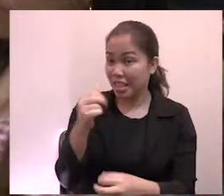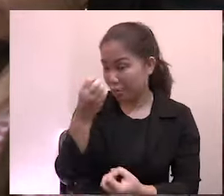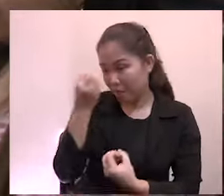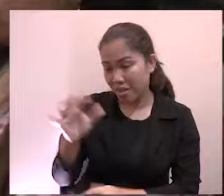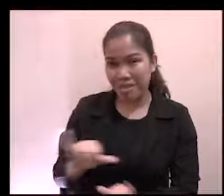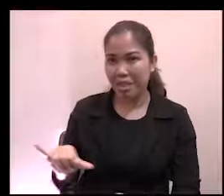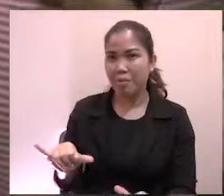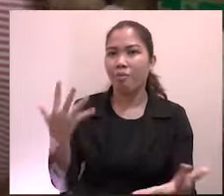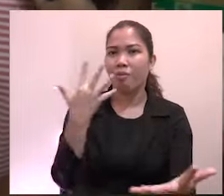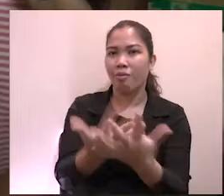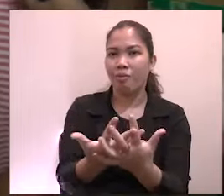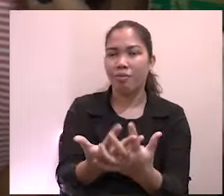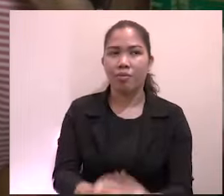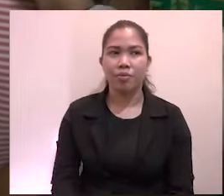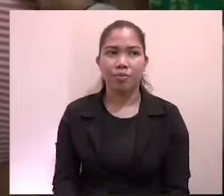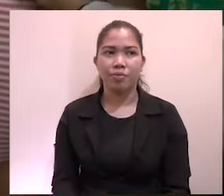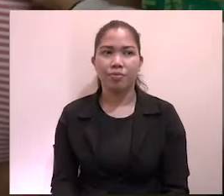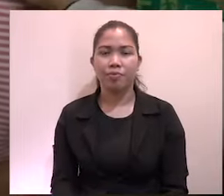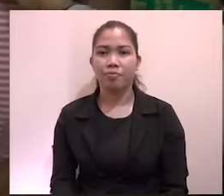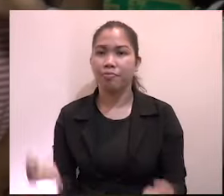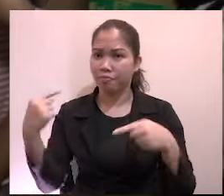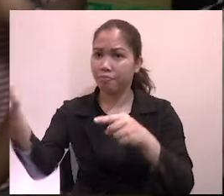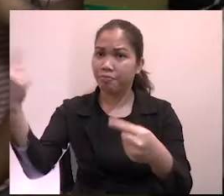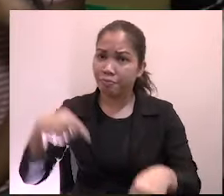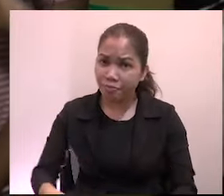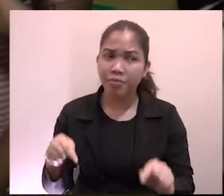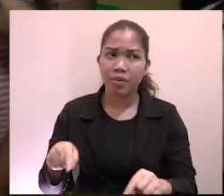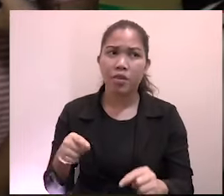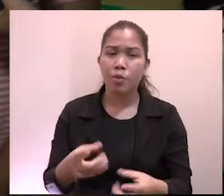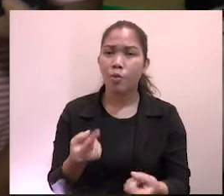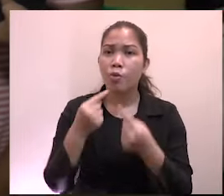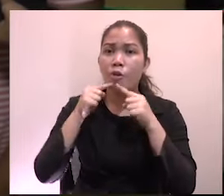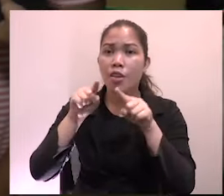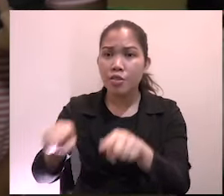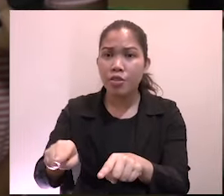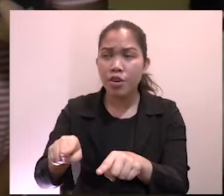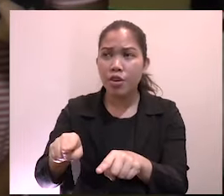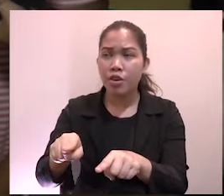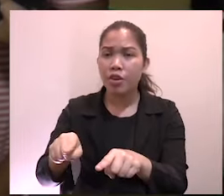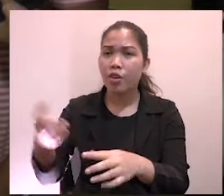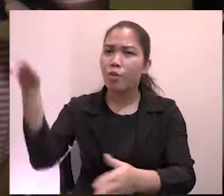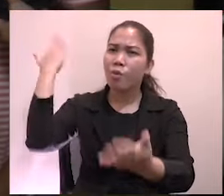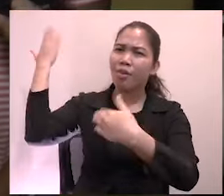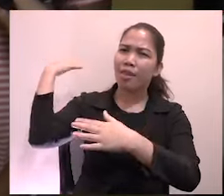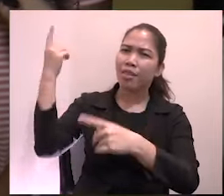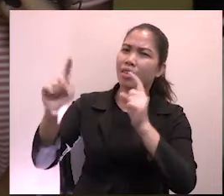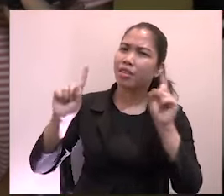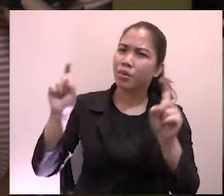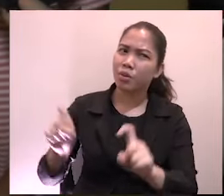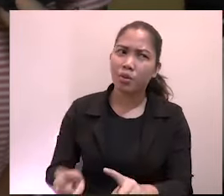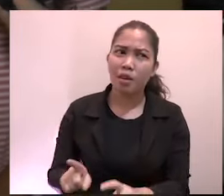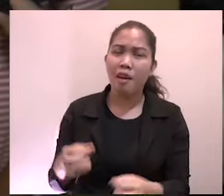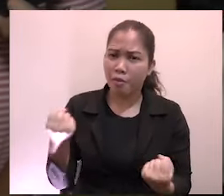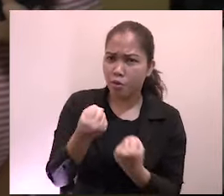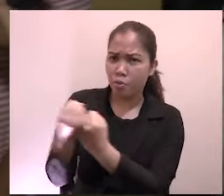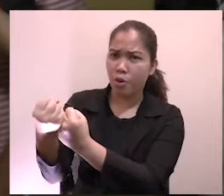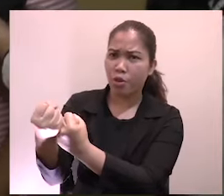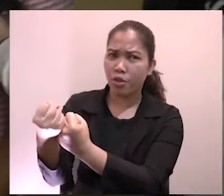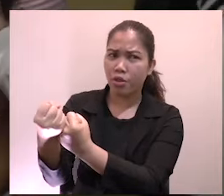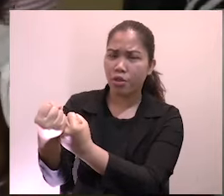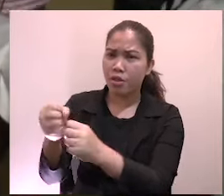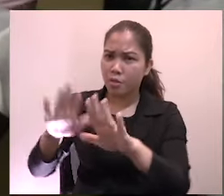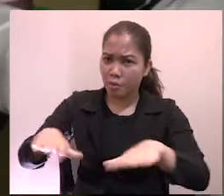pwede ka makulong. Kaya pumunta ako para sagutin yung tanong nung nakaraan eh. Na yun, na tamang sustento daw sa